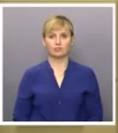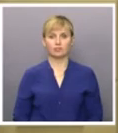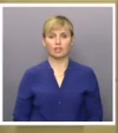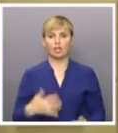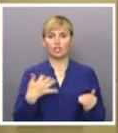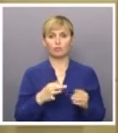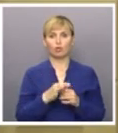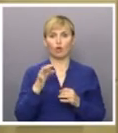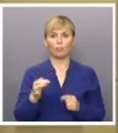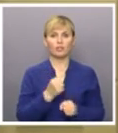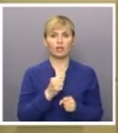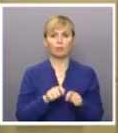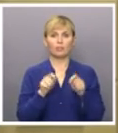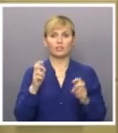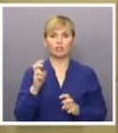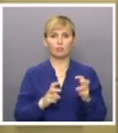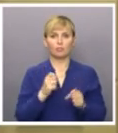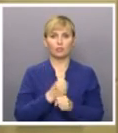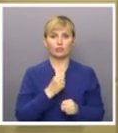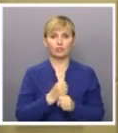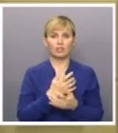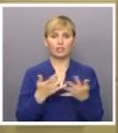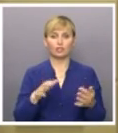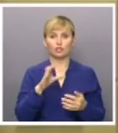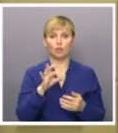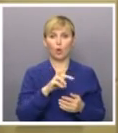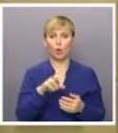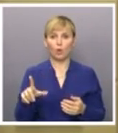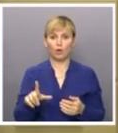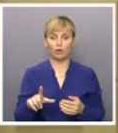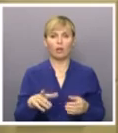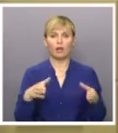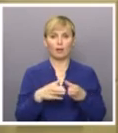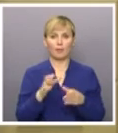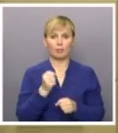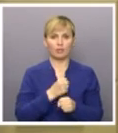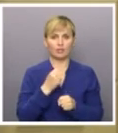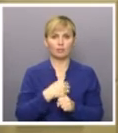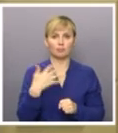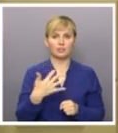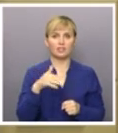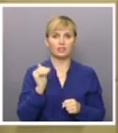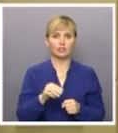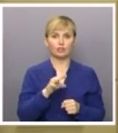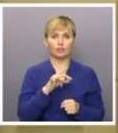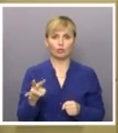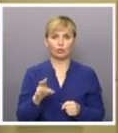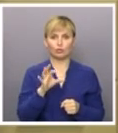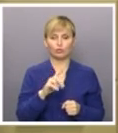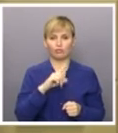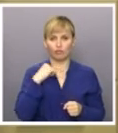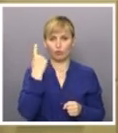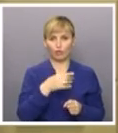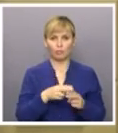В Жамбылской области заработает завод по производству йодированной соли. Компания «Асылтус» будет производить 50 тысяч тонн пищевой соли в год. Об